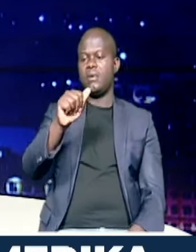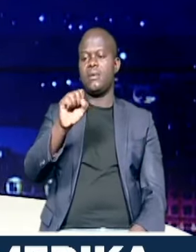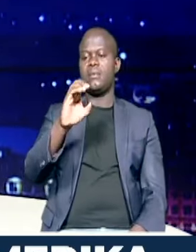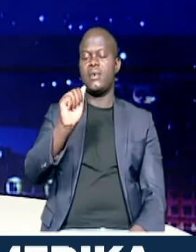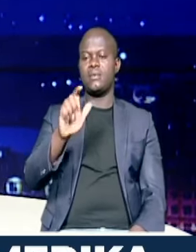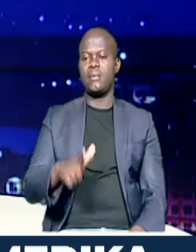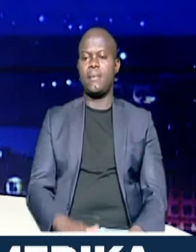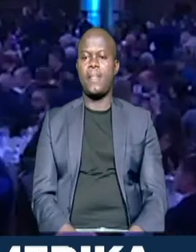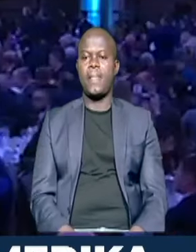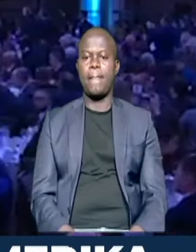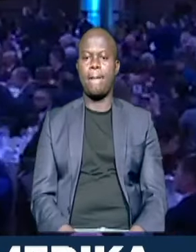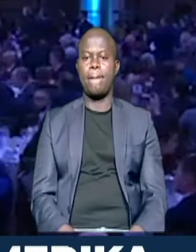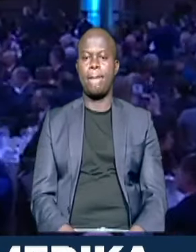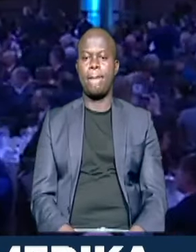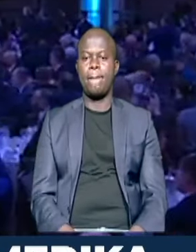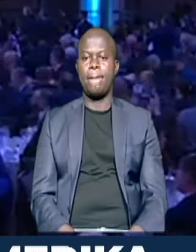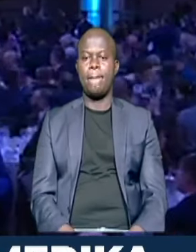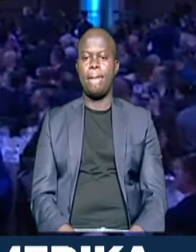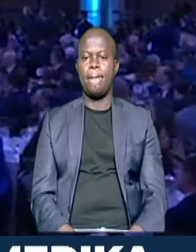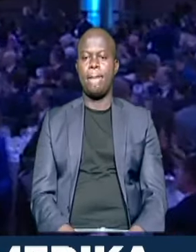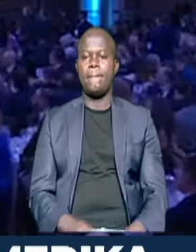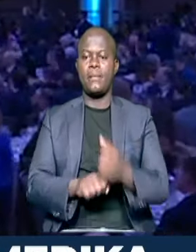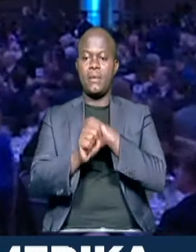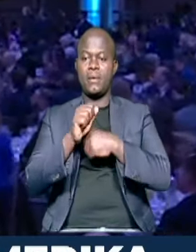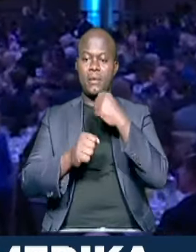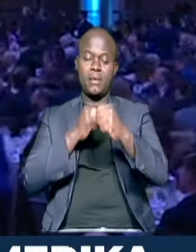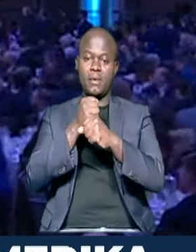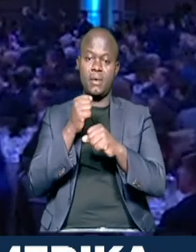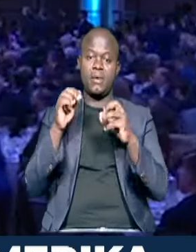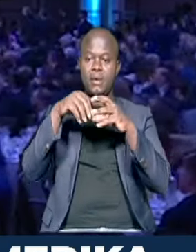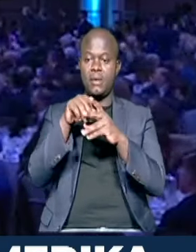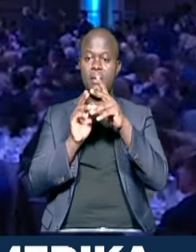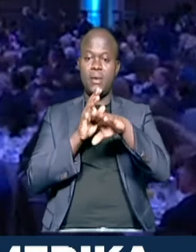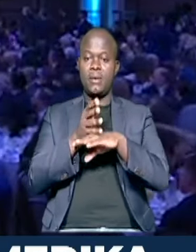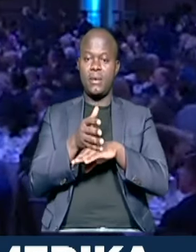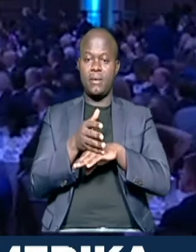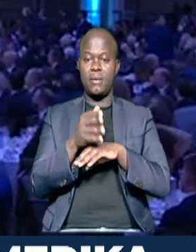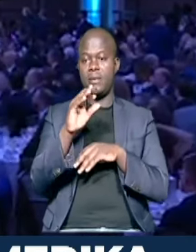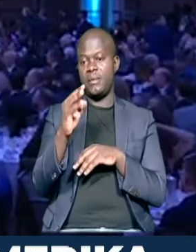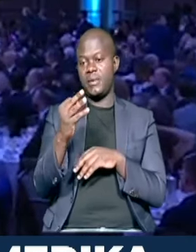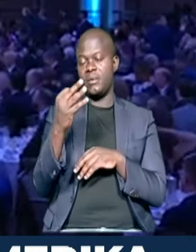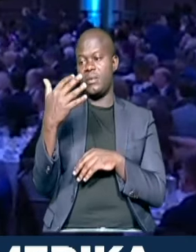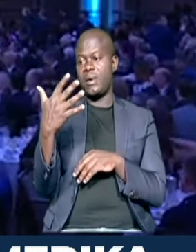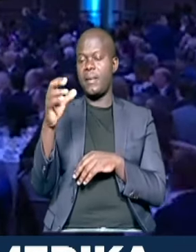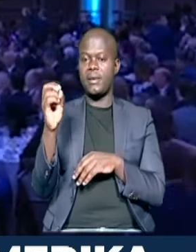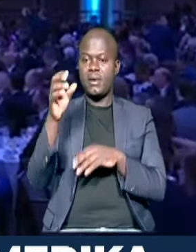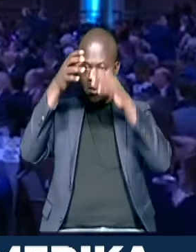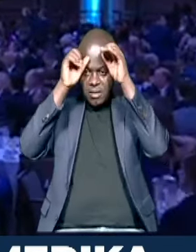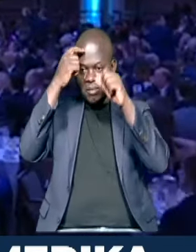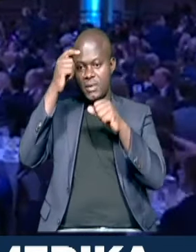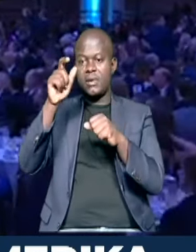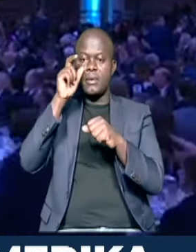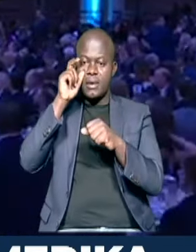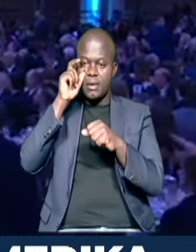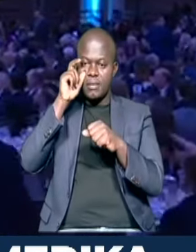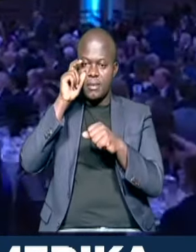Buhura Ku Rwanda rukamwaka cyitabiriwe n'abantu bagera mu 3,500 Perezida wa Repubulika Paul